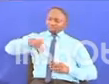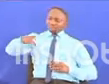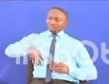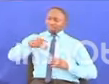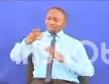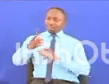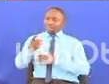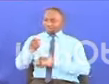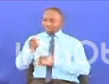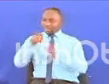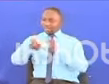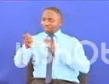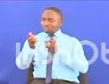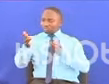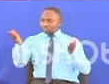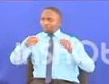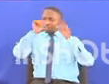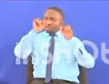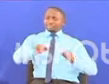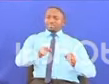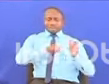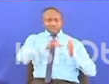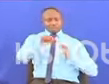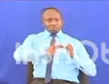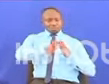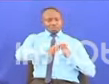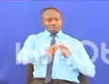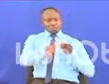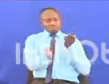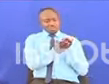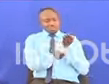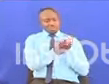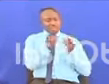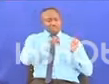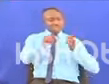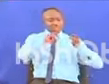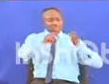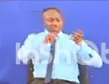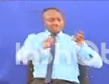anapolipa chochote ni lazima alipe kwa kutumia viambatanisho, aonyeshe kalipa kitu gani.